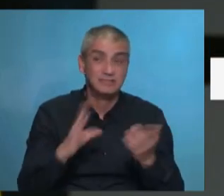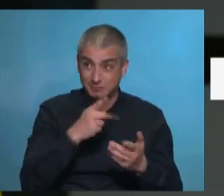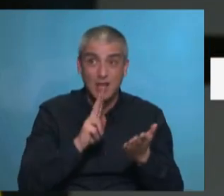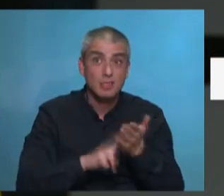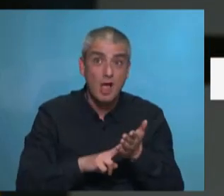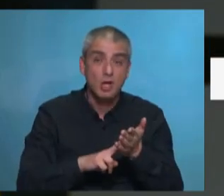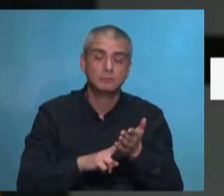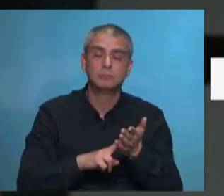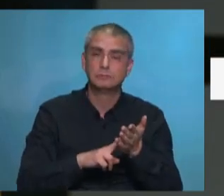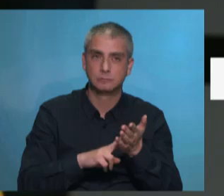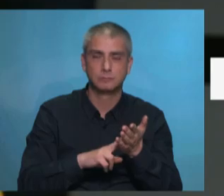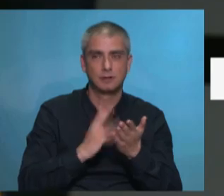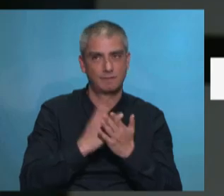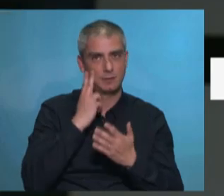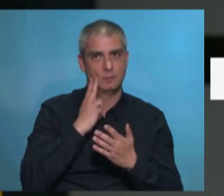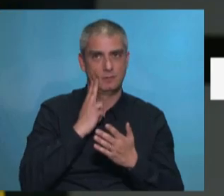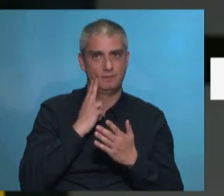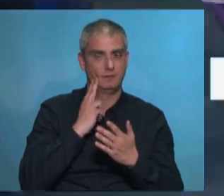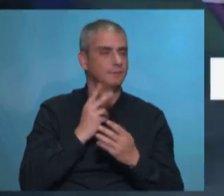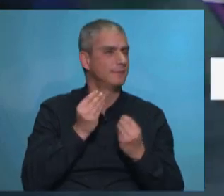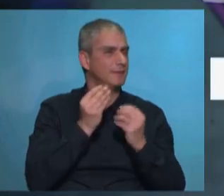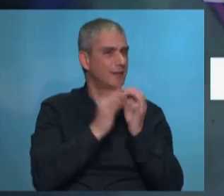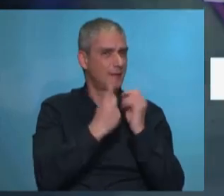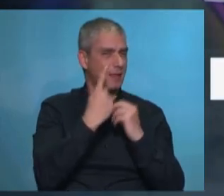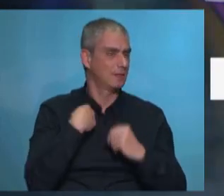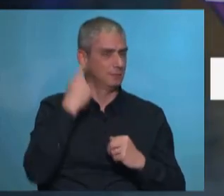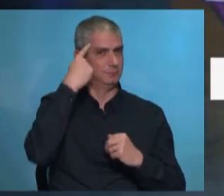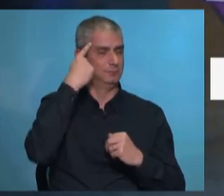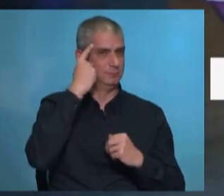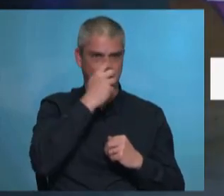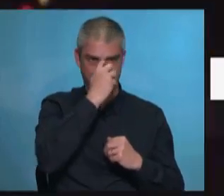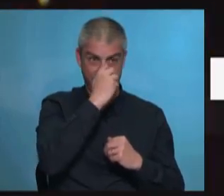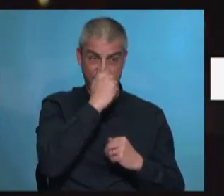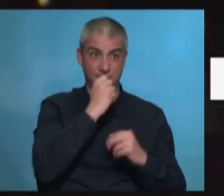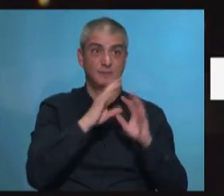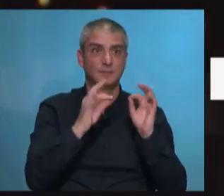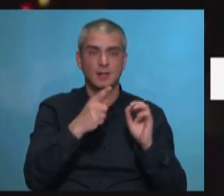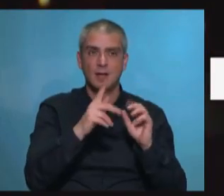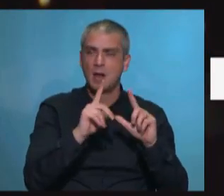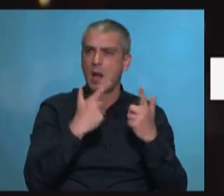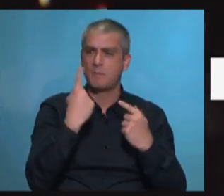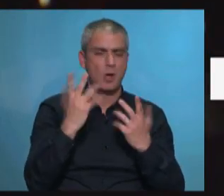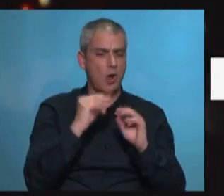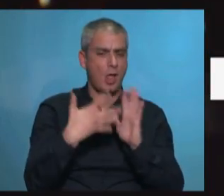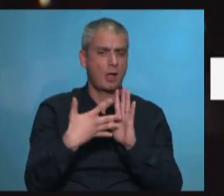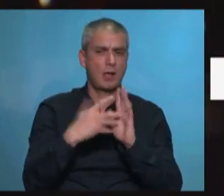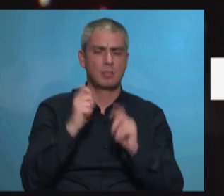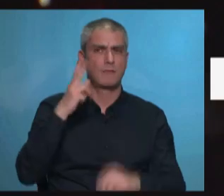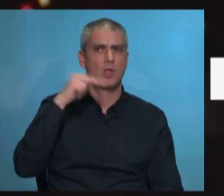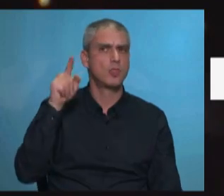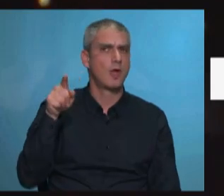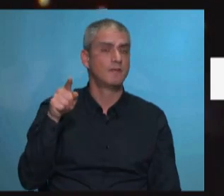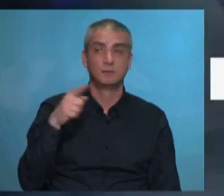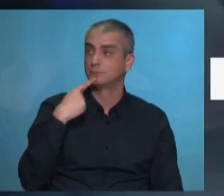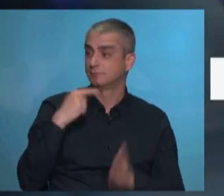נכון, זה כבר מביך מאוד. טוב, פרט אחד ככה תפס לי את האוזן בתחילת הדברים. למה כל החקירה הזו מתנהלת דווקא בנורווגיה? כי